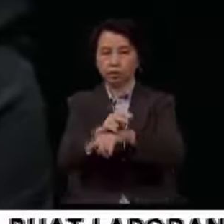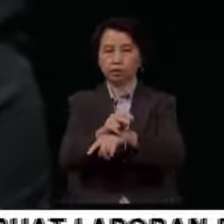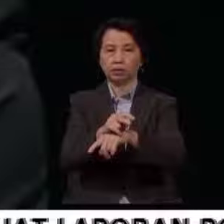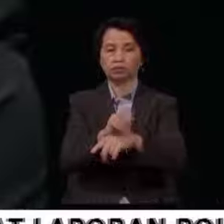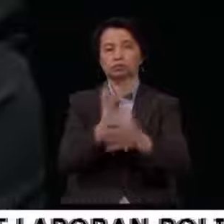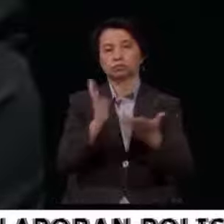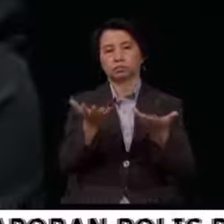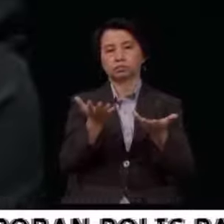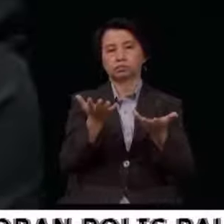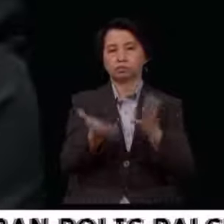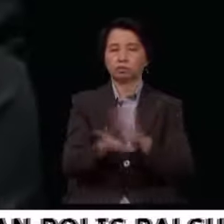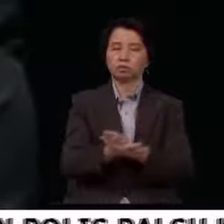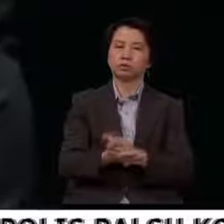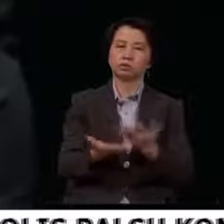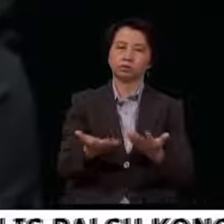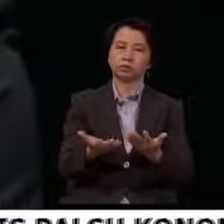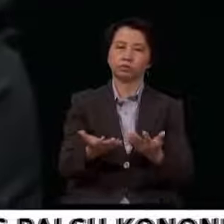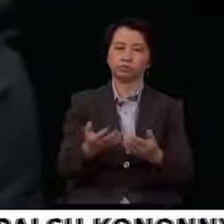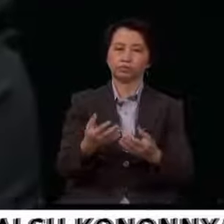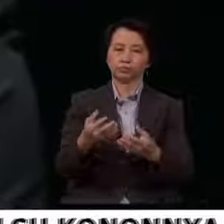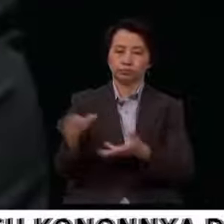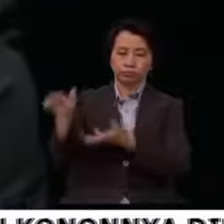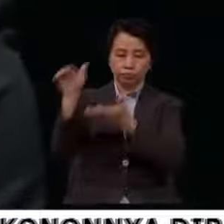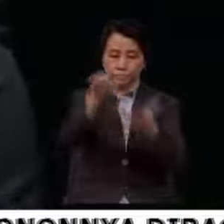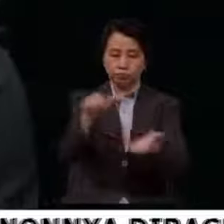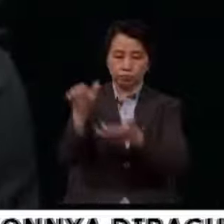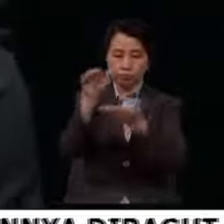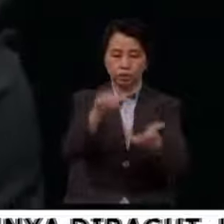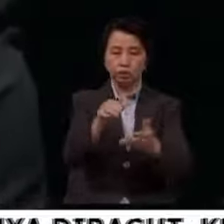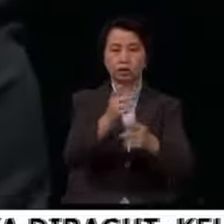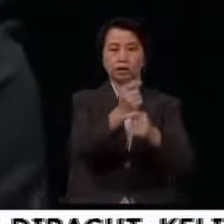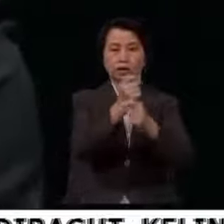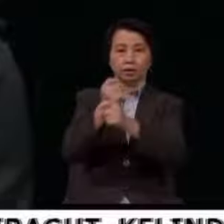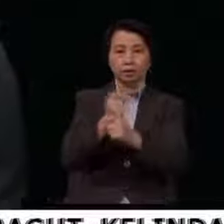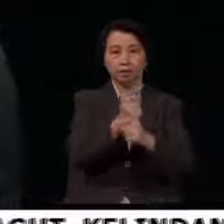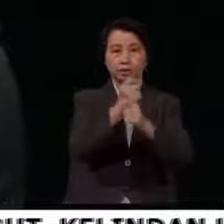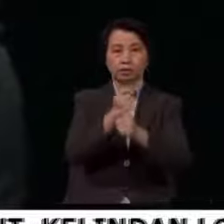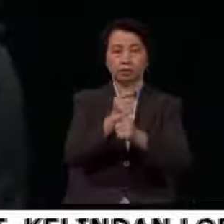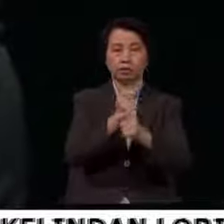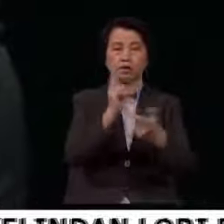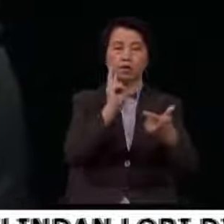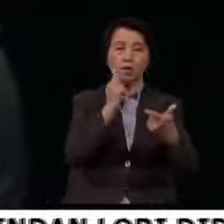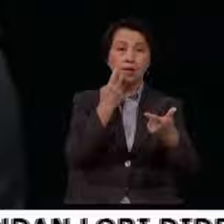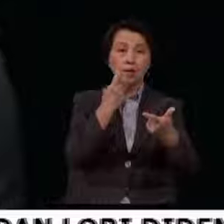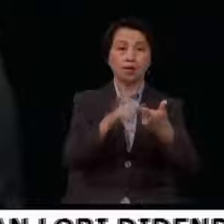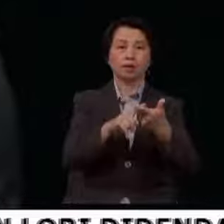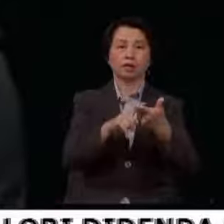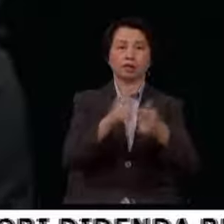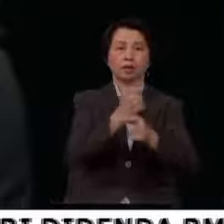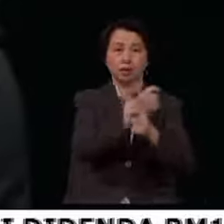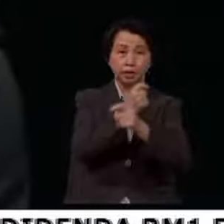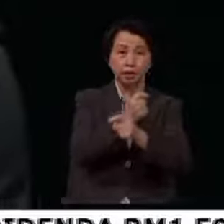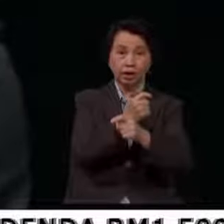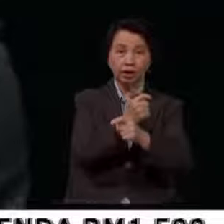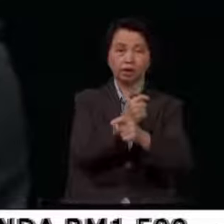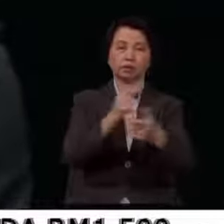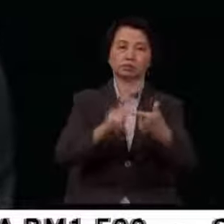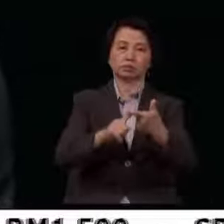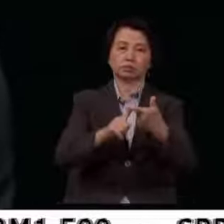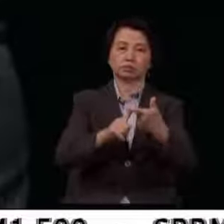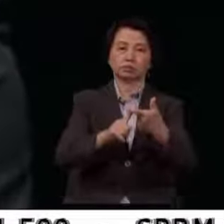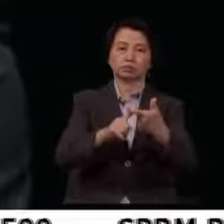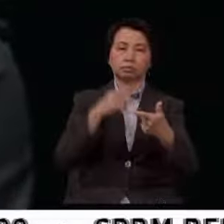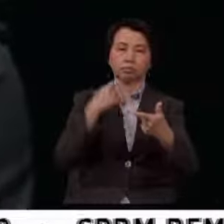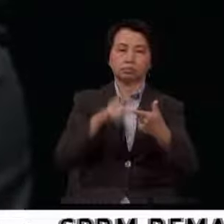itu diperingkat movie mereka nih Om terisi bekalan suami itu kami definitif ini Seharusnya